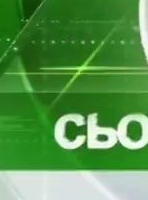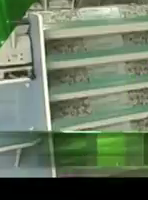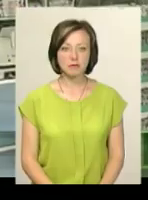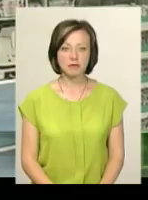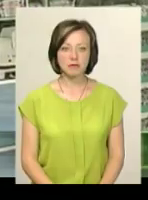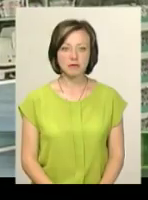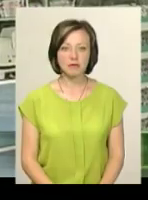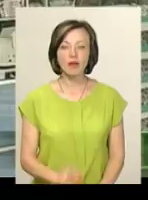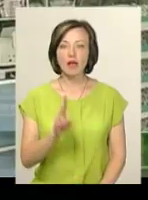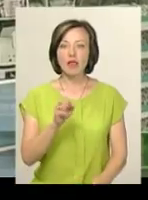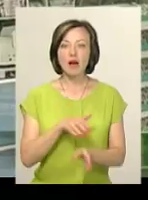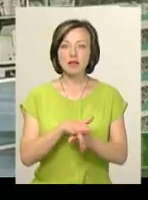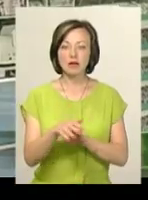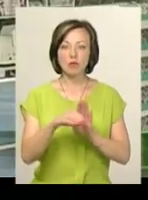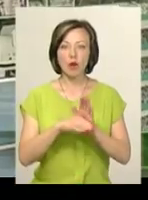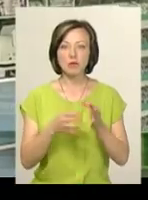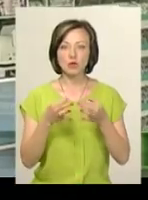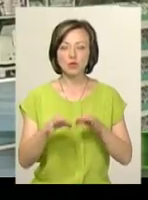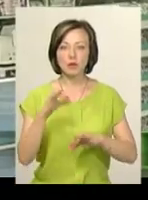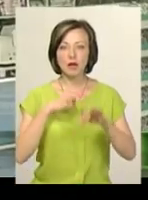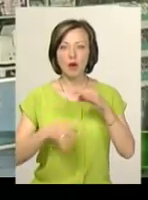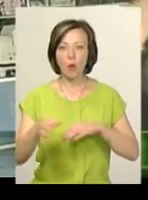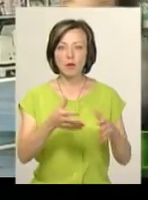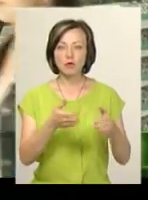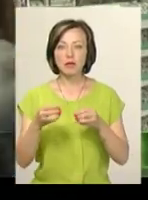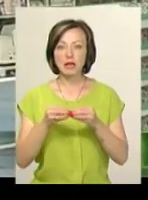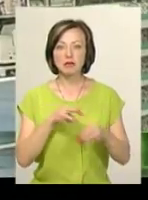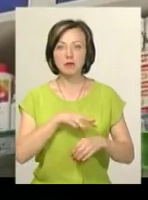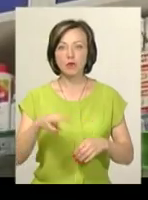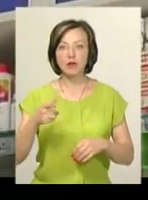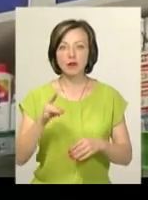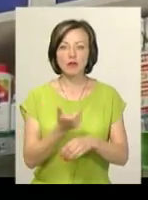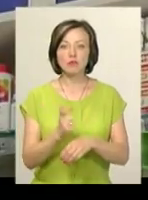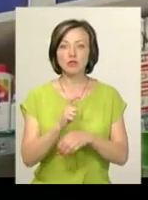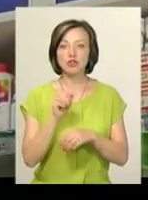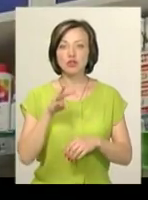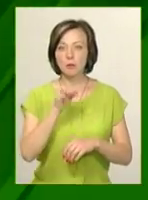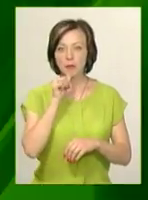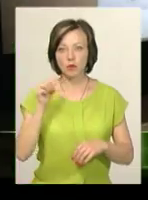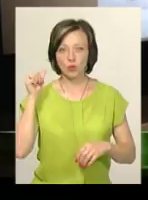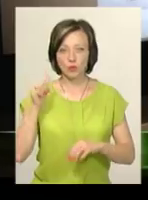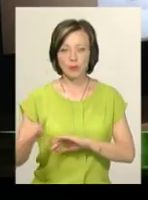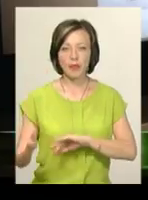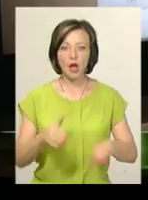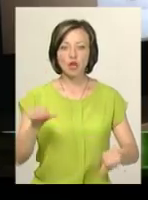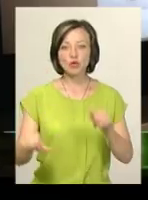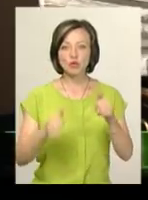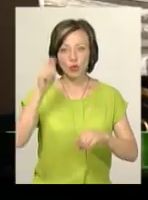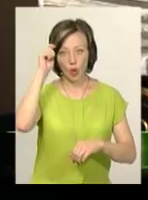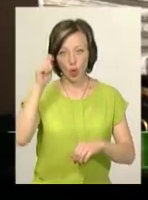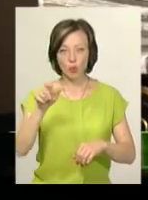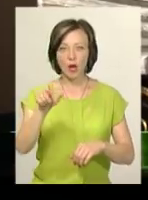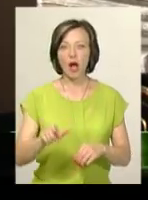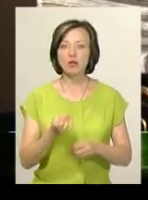На реалізацію програми «Доступні ліки» область в цьому році отримала на 10 мільйонів гривень більше, ніж торік. Скульптура юнака з трояндою